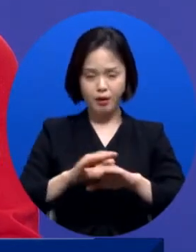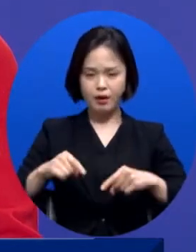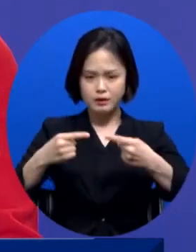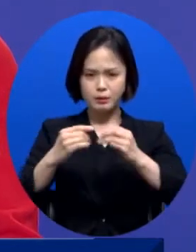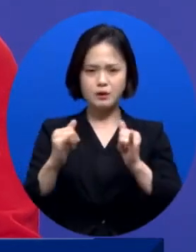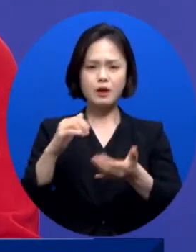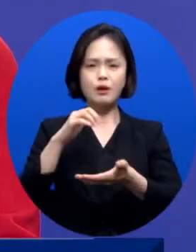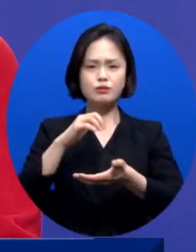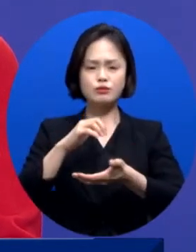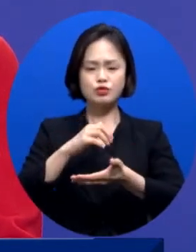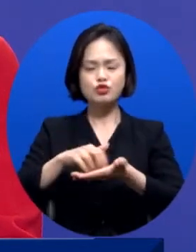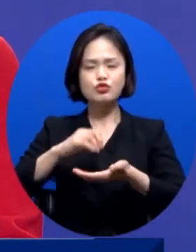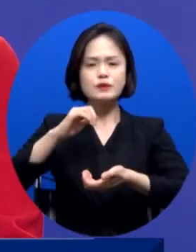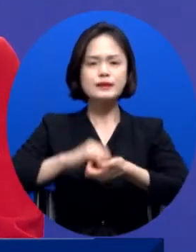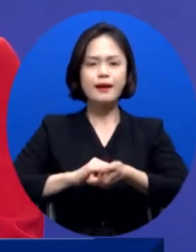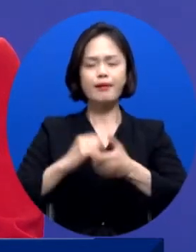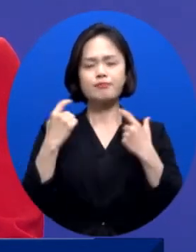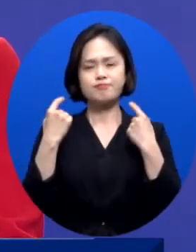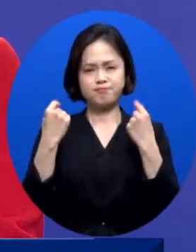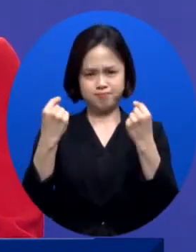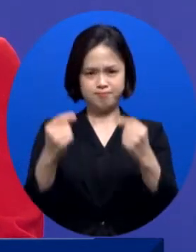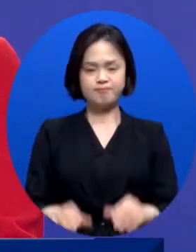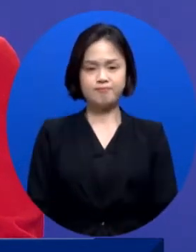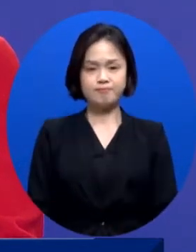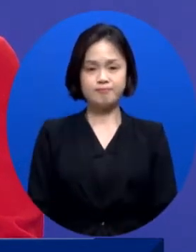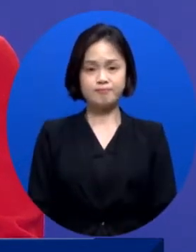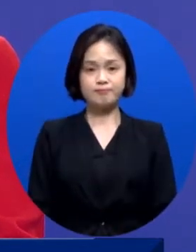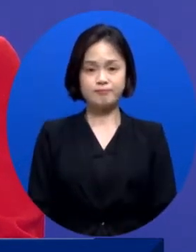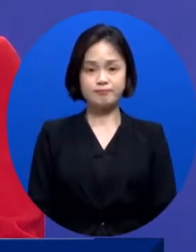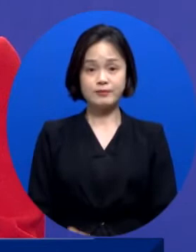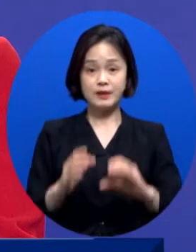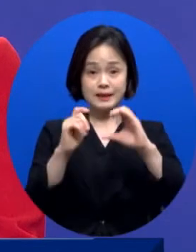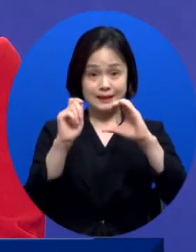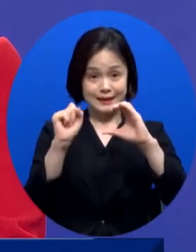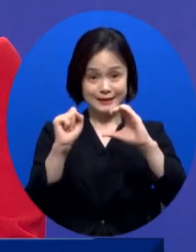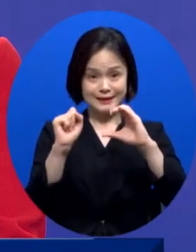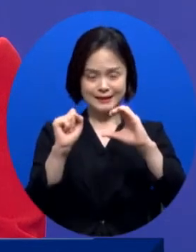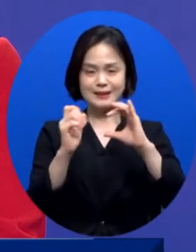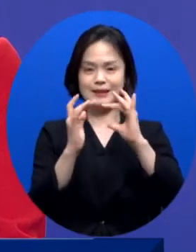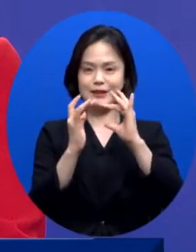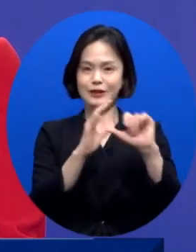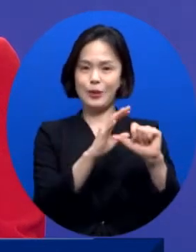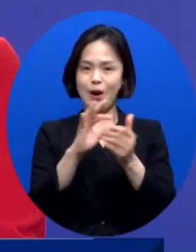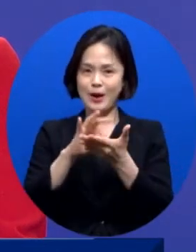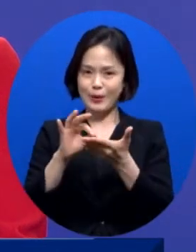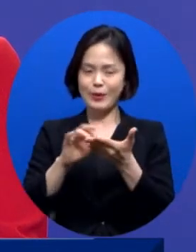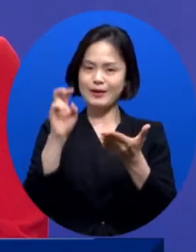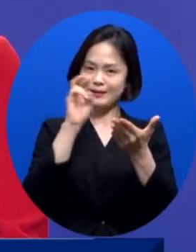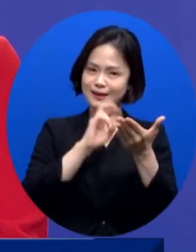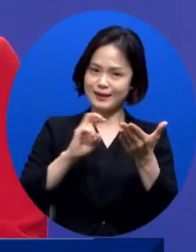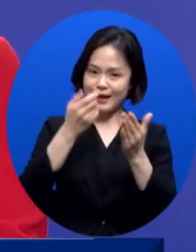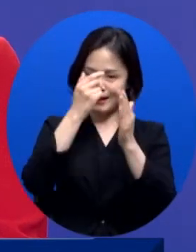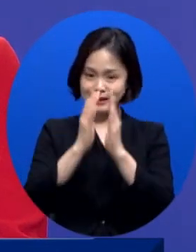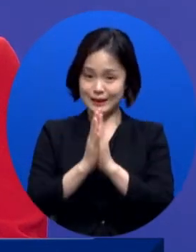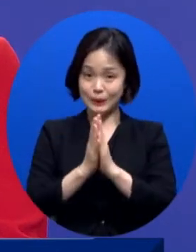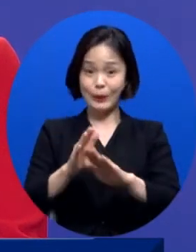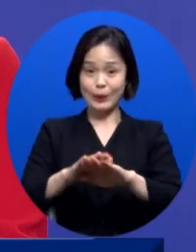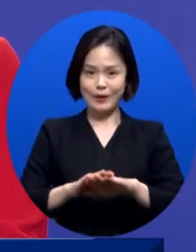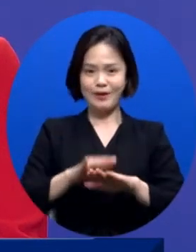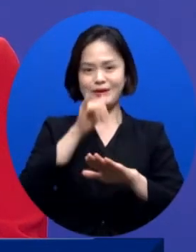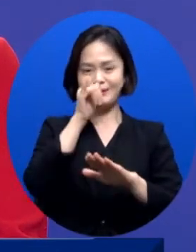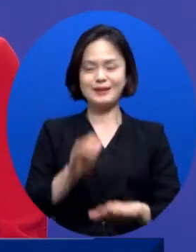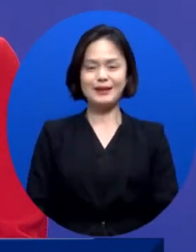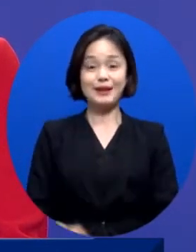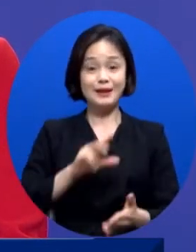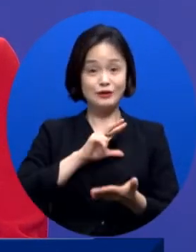있습니다. CTS는 지난 4월부터 40일 랜선 찬양 기도회 부흥 어게인을 진행하고 있는데요. 한국교회와